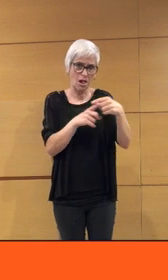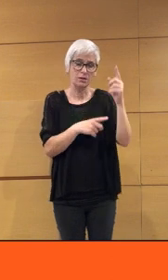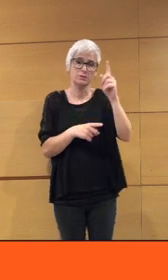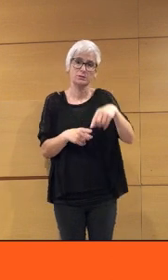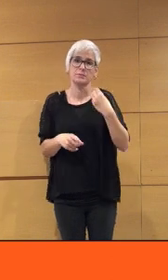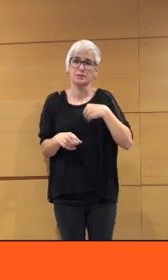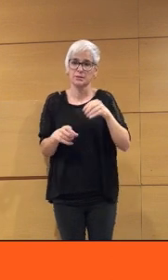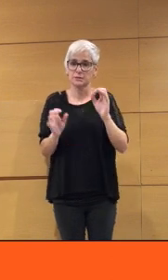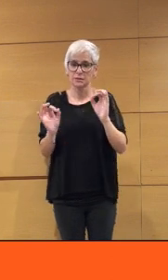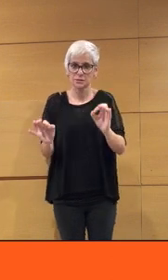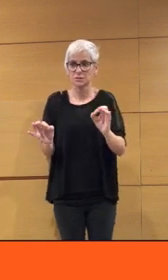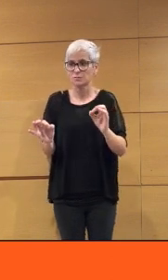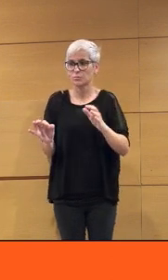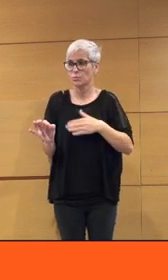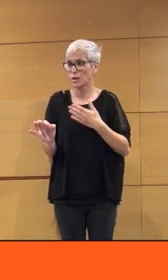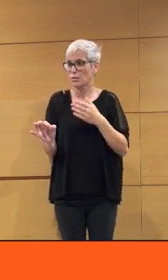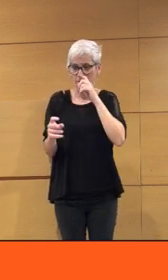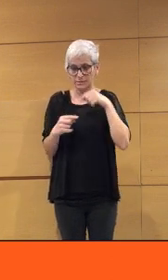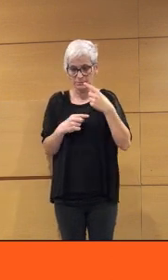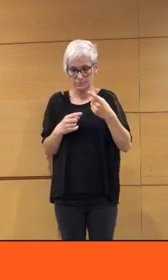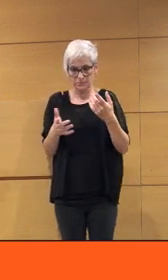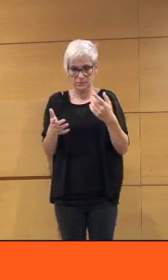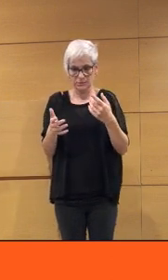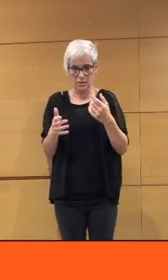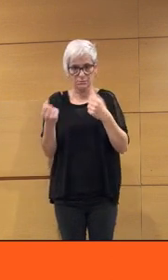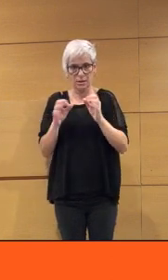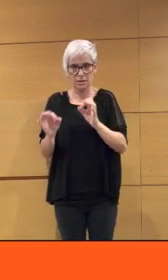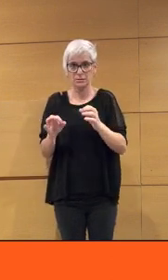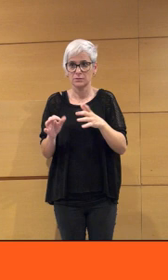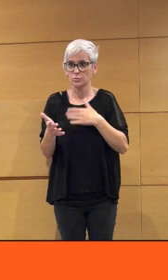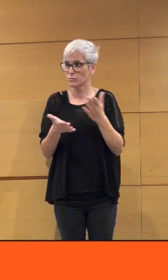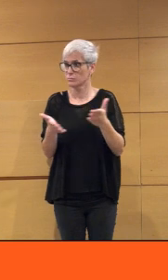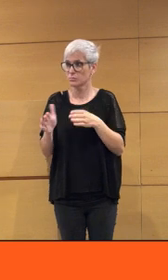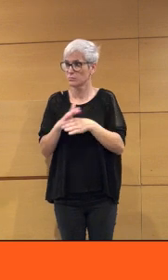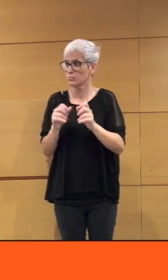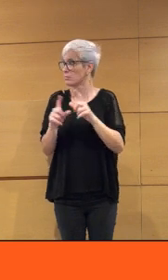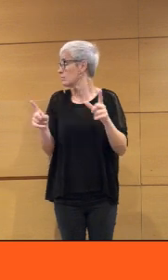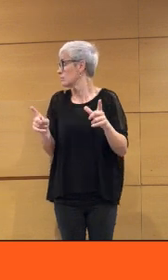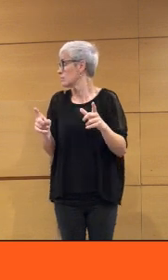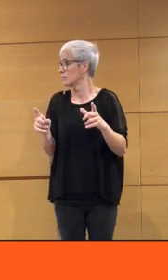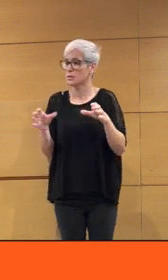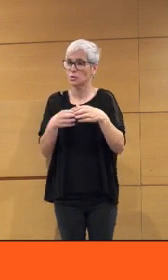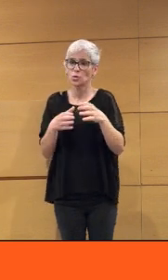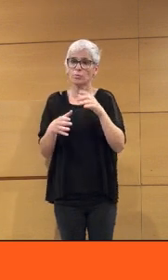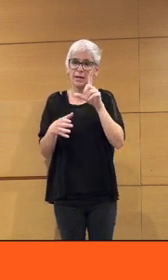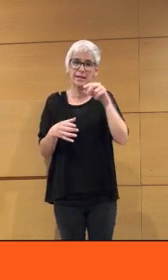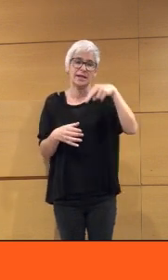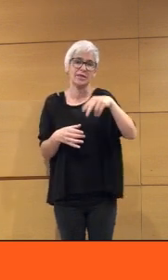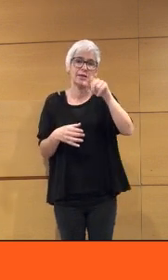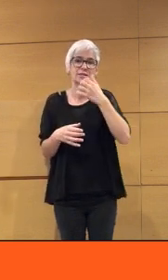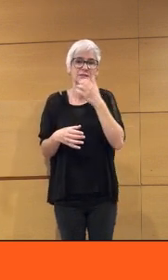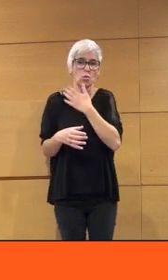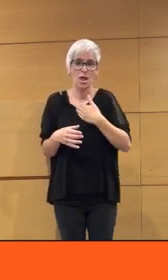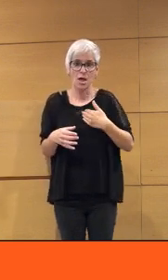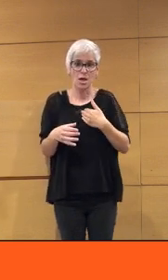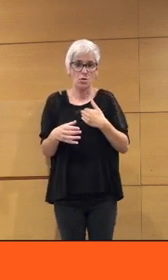d'aquest any i l'any que ve mentre continuem sent actius. Ens podeu seguir a LinkedIn i a X si voleu estar al dia.